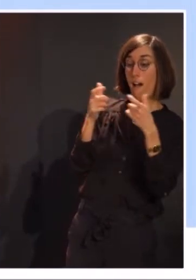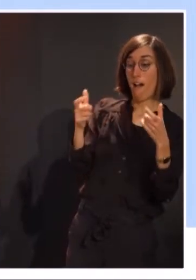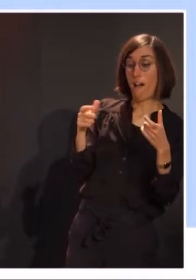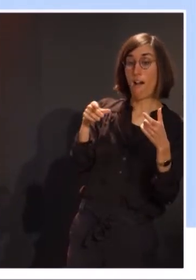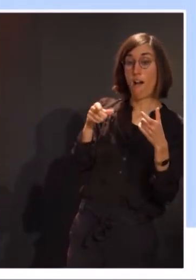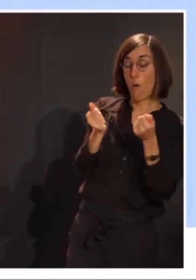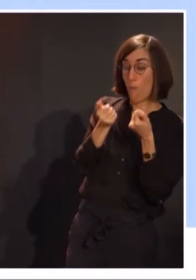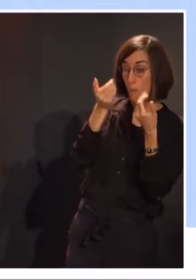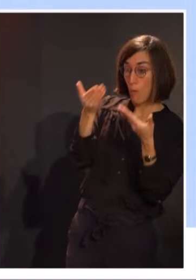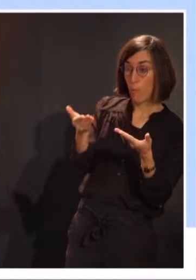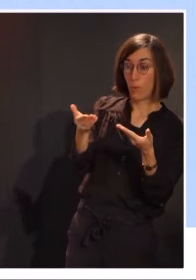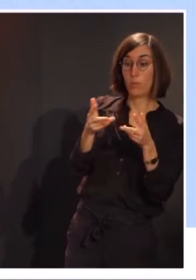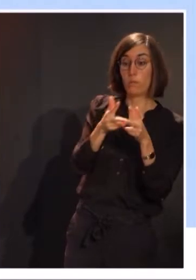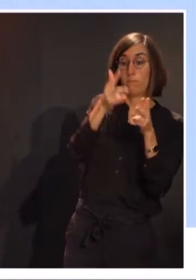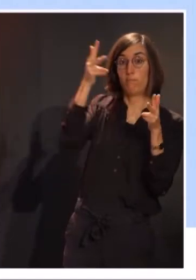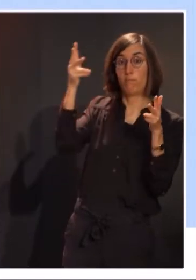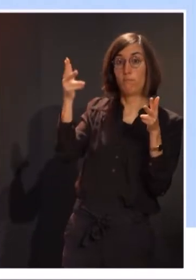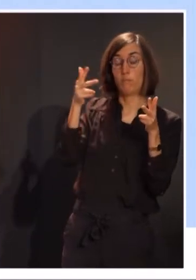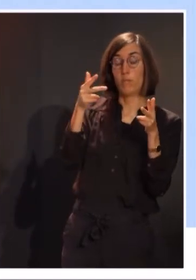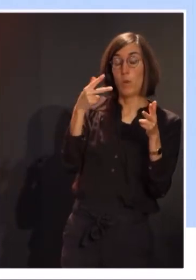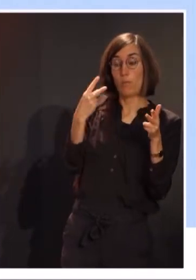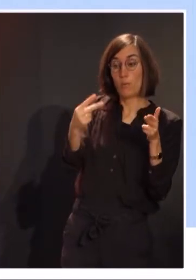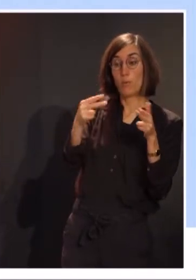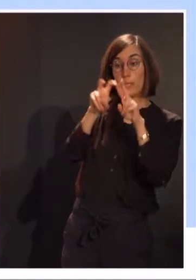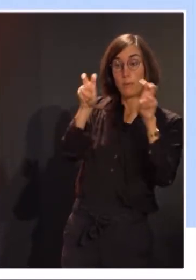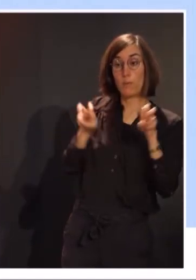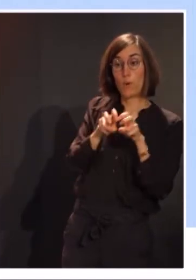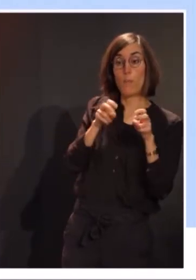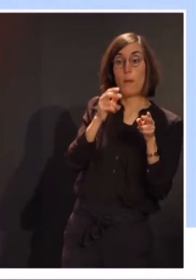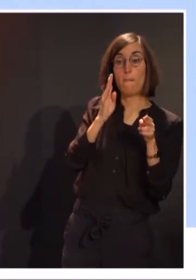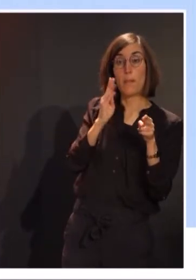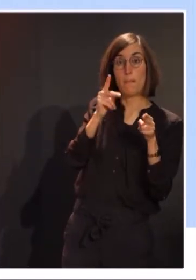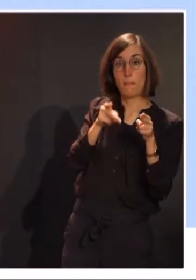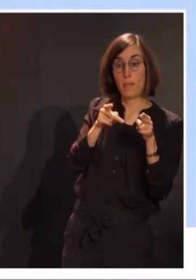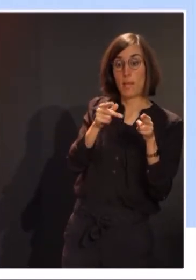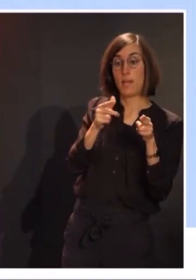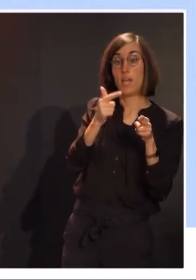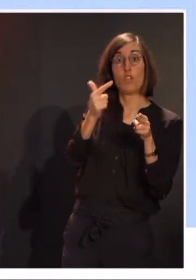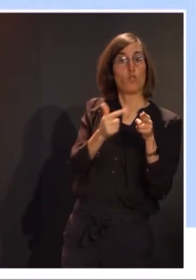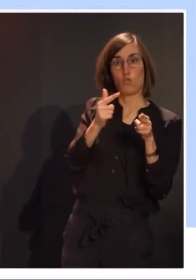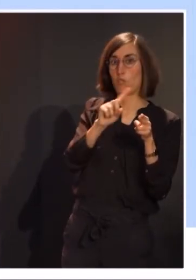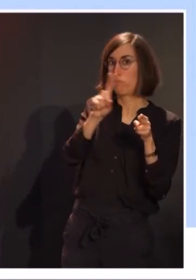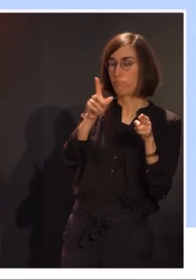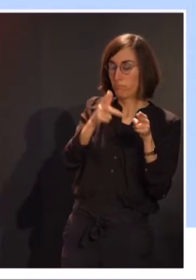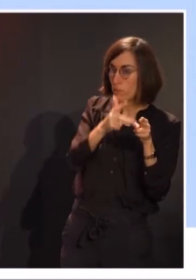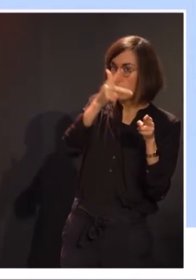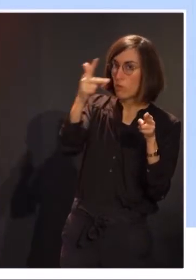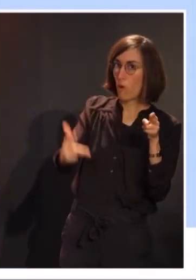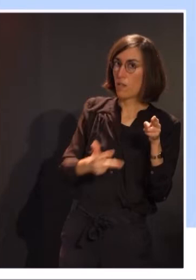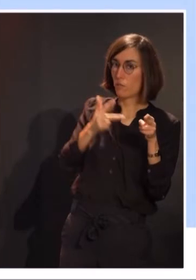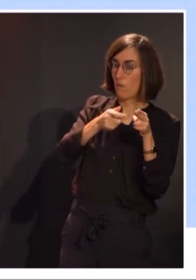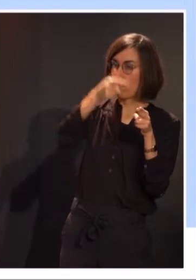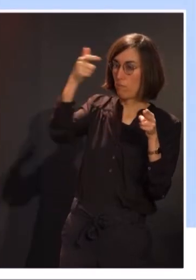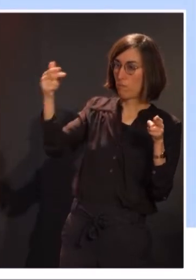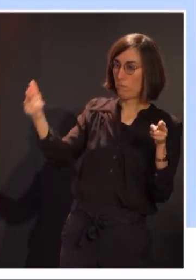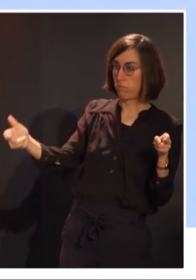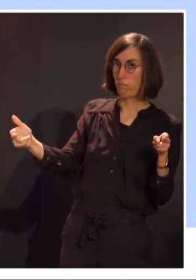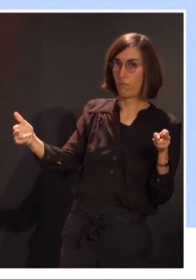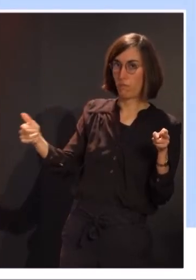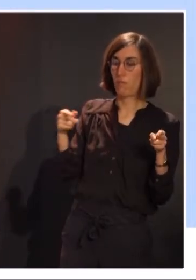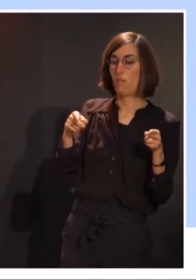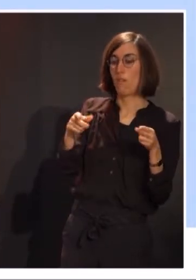sur 3 ans au lieu de 2 ans, qui correspond du coup à un rythme qui est plus adapté pour elle. Elle est